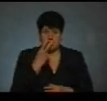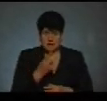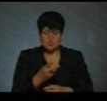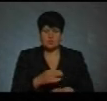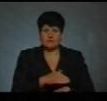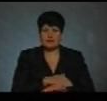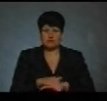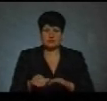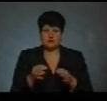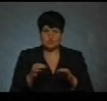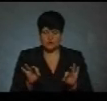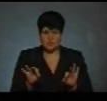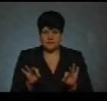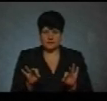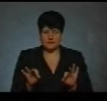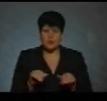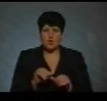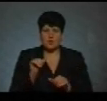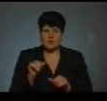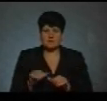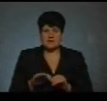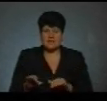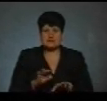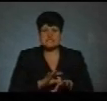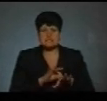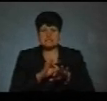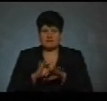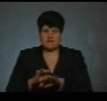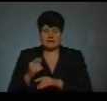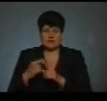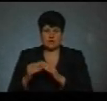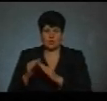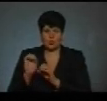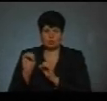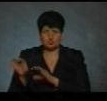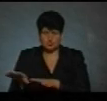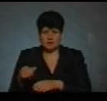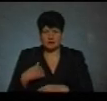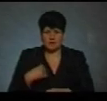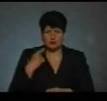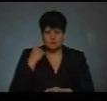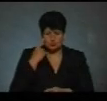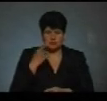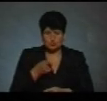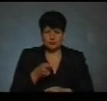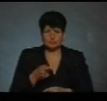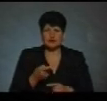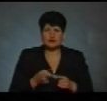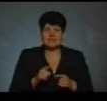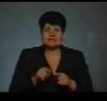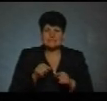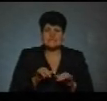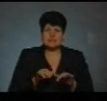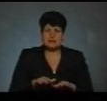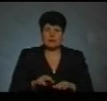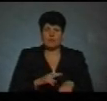не пускали в храм, деякі дітей відводили назад додому. І я думаю, що якраз радикальні дії